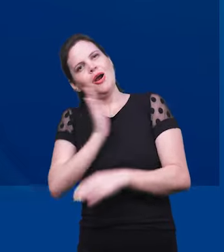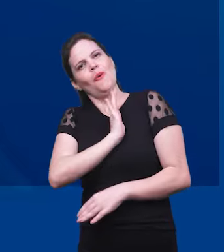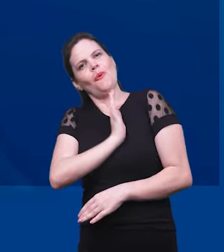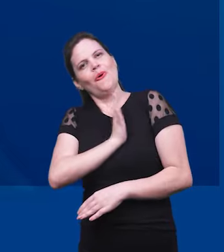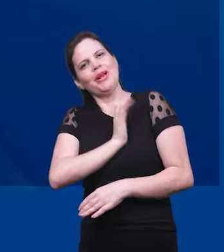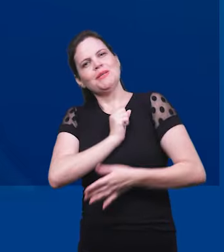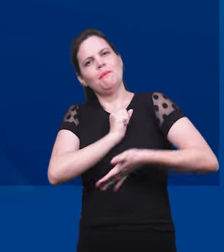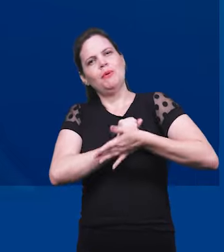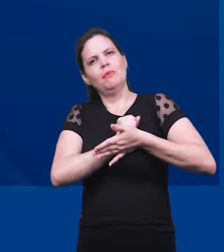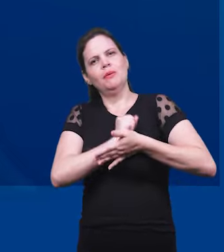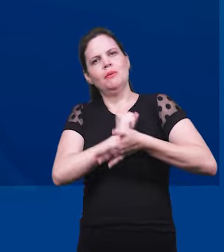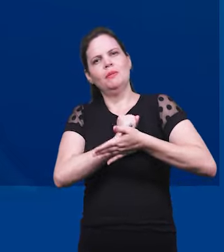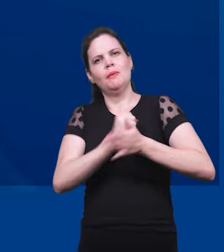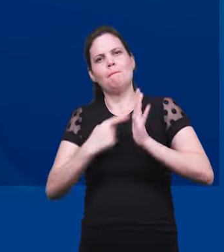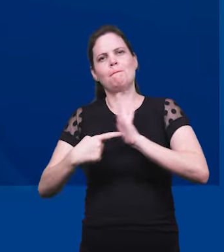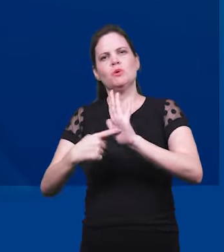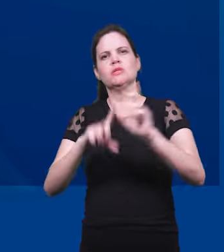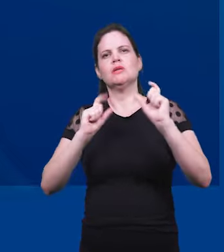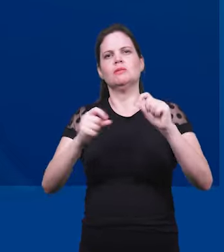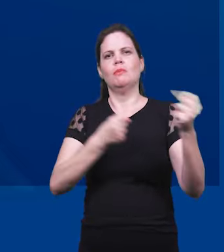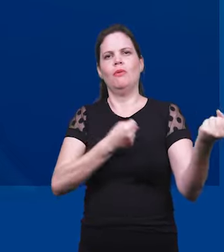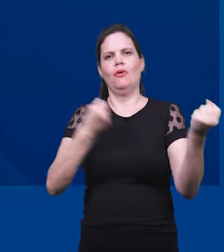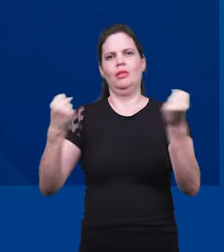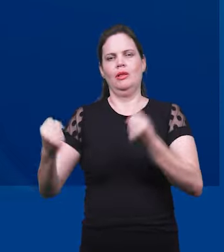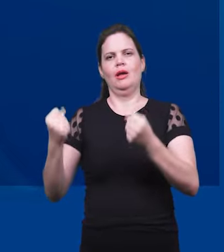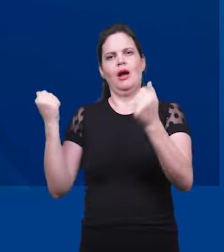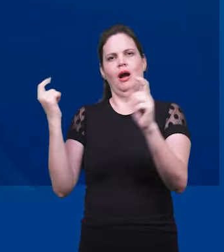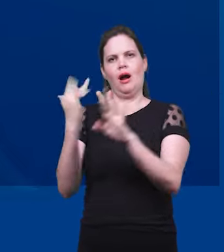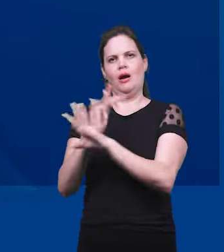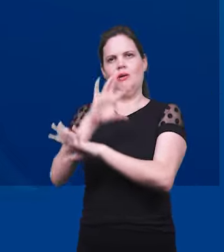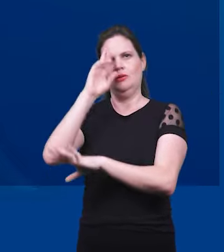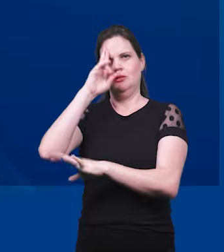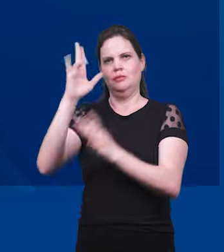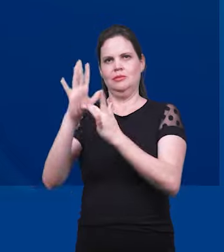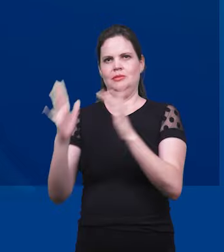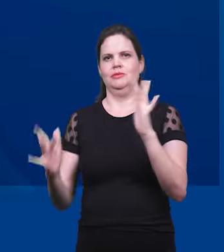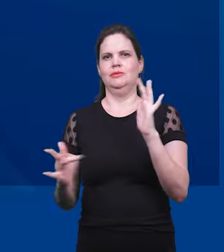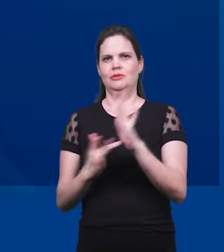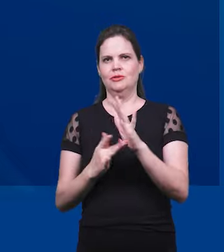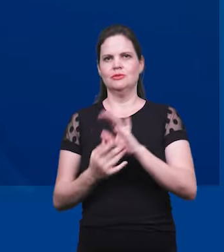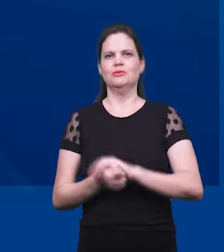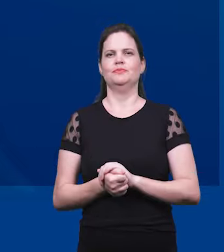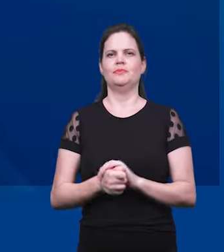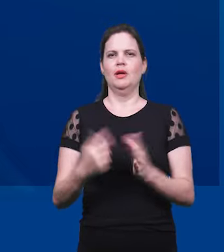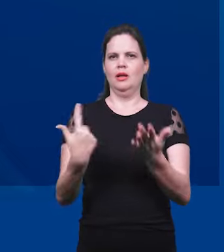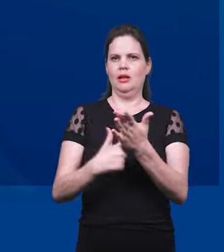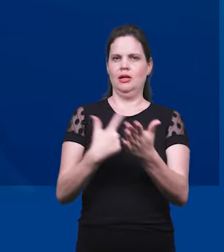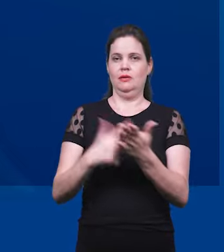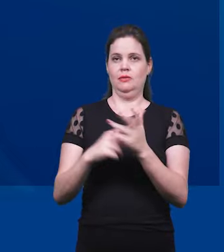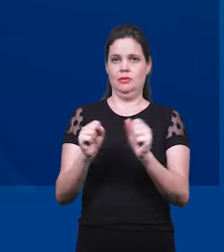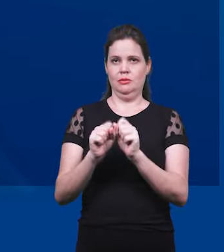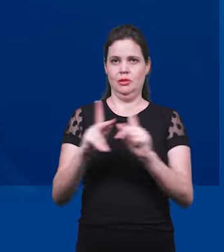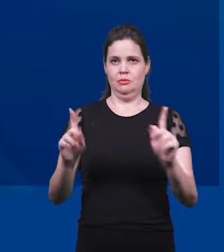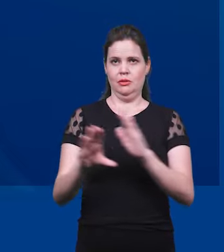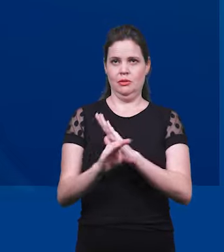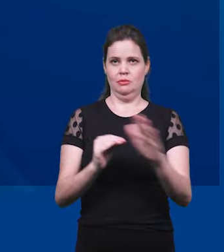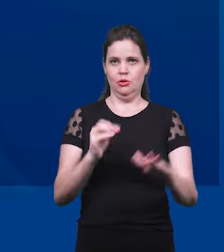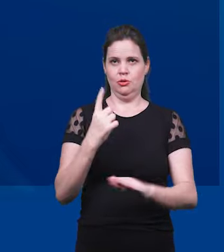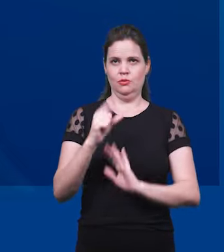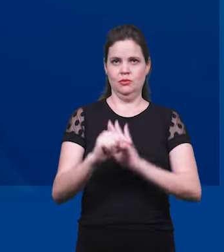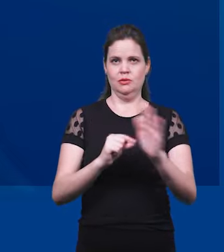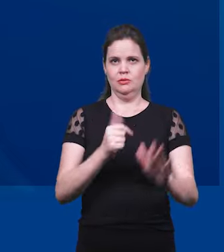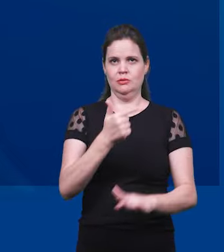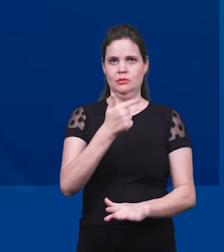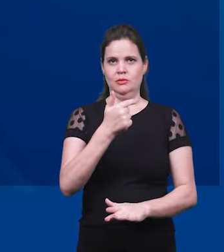в книге Откровения 1.17 Иоанн увидел Иисуса уже